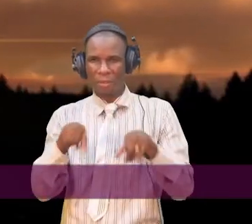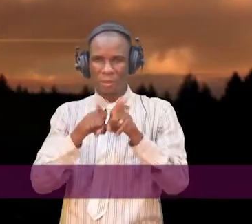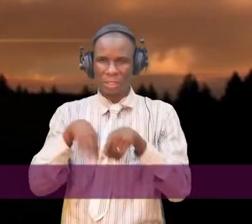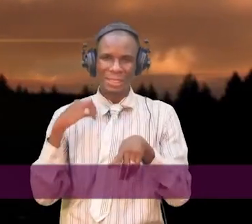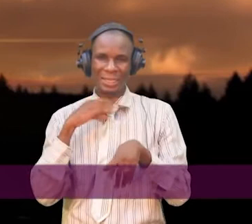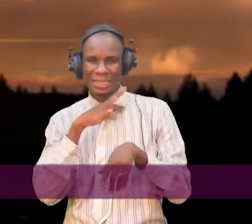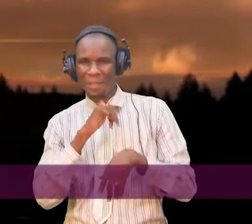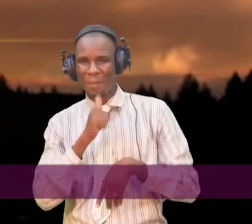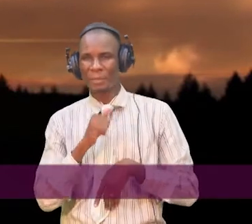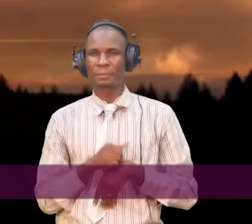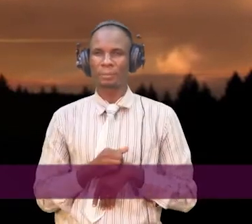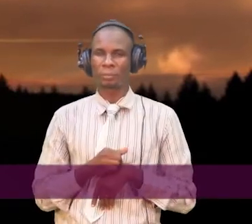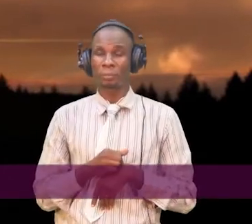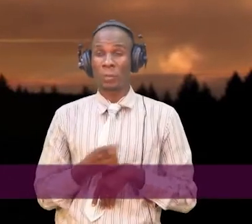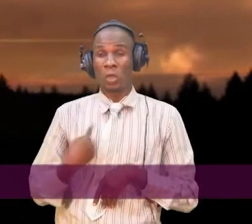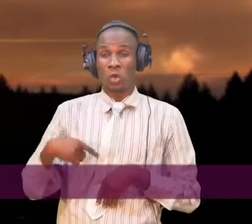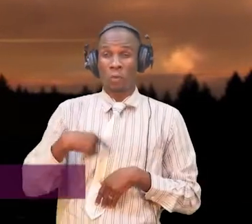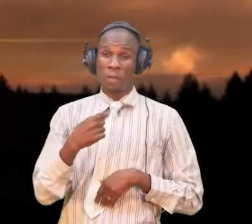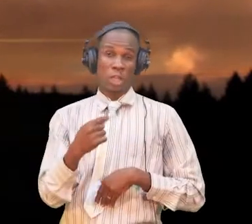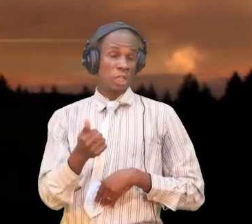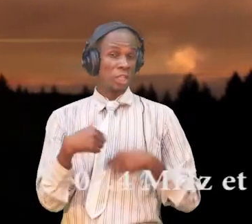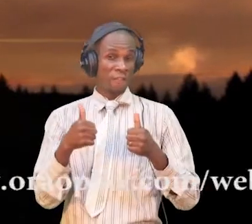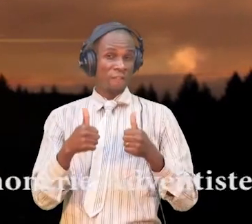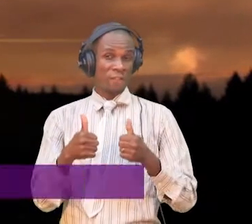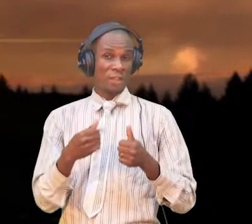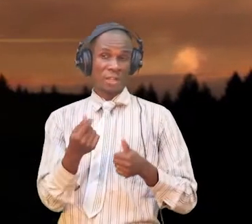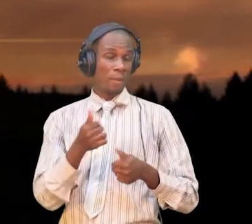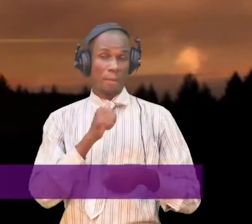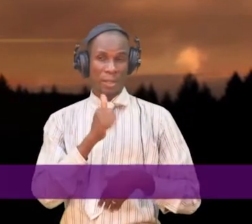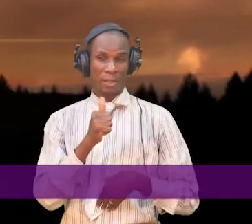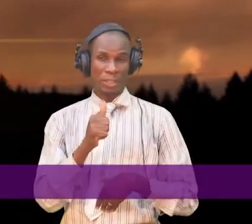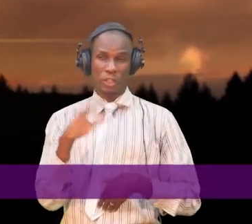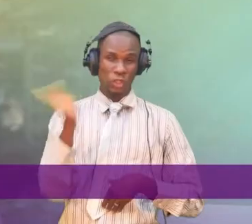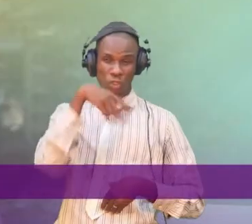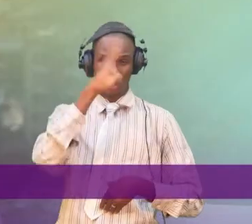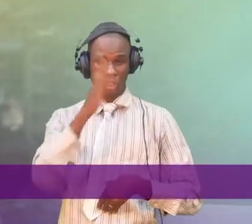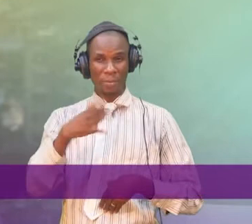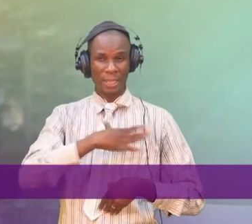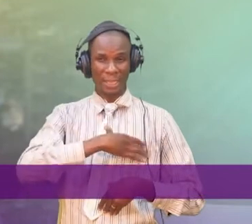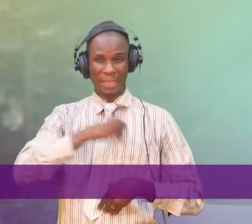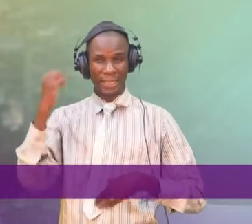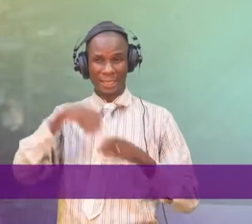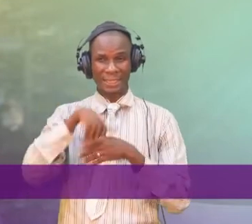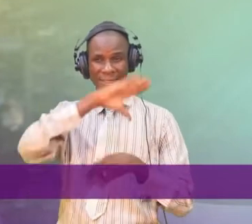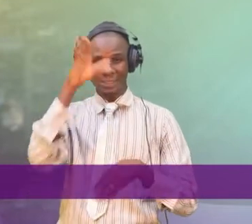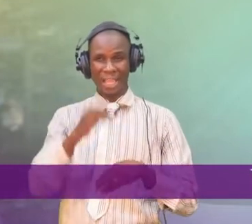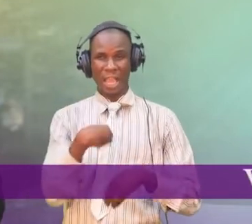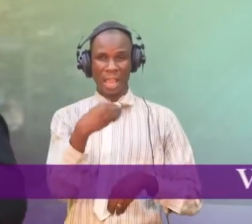tosikolami, tokomi bato bazongi na boyokani na Nzambe. Lisumu